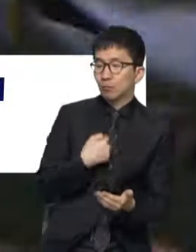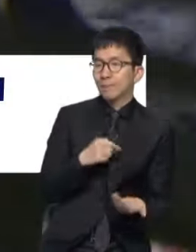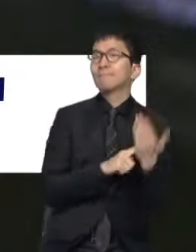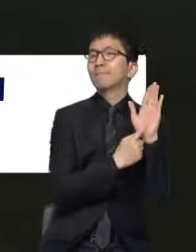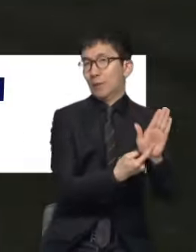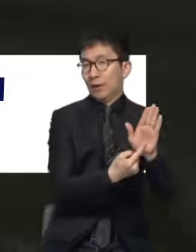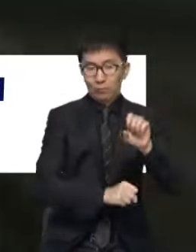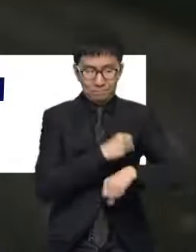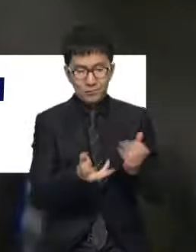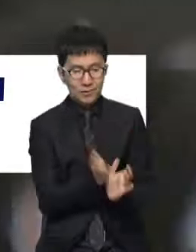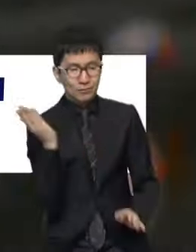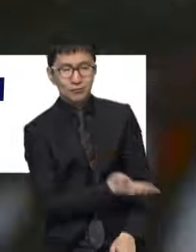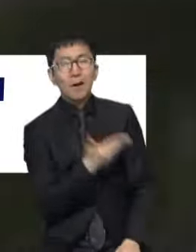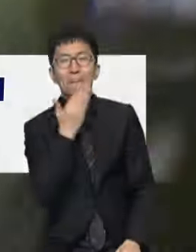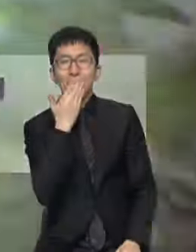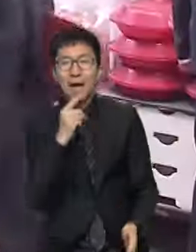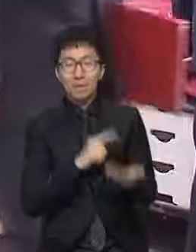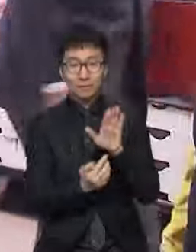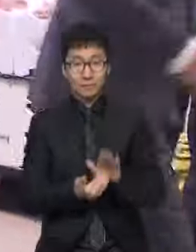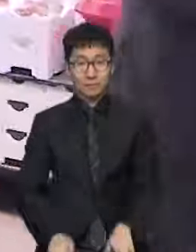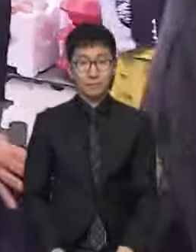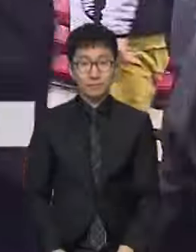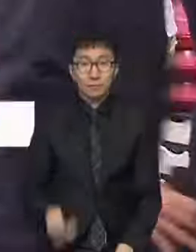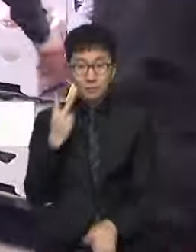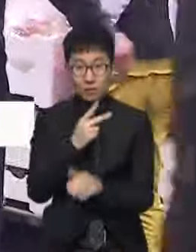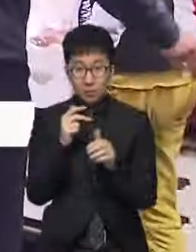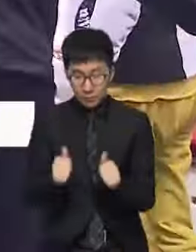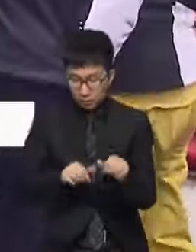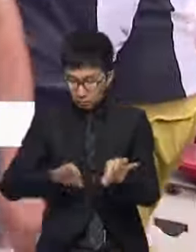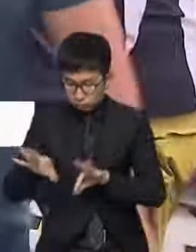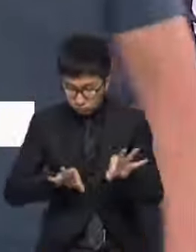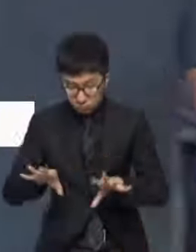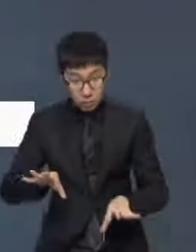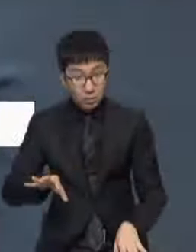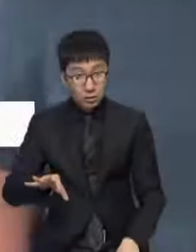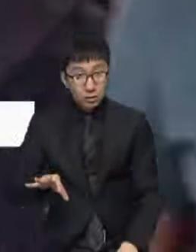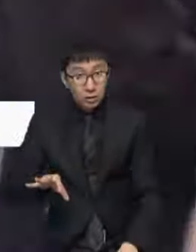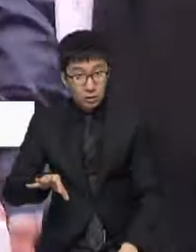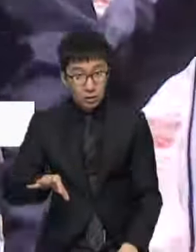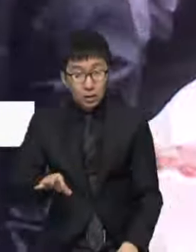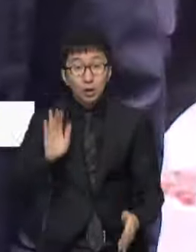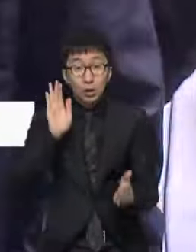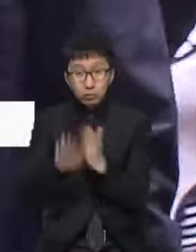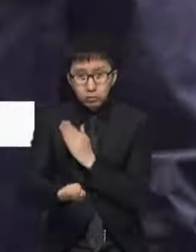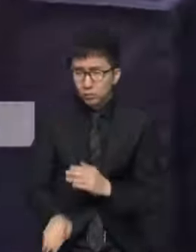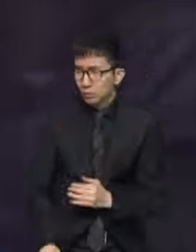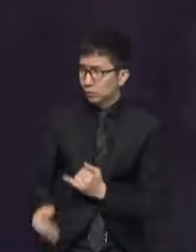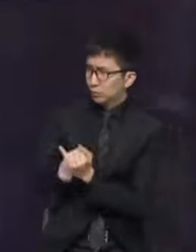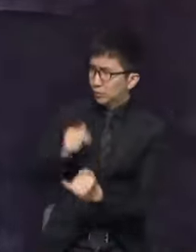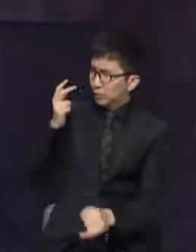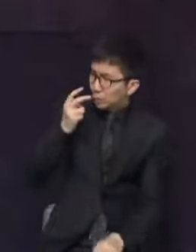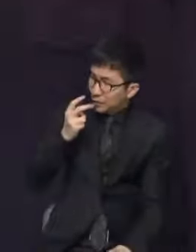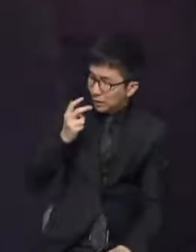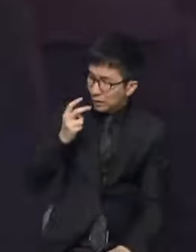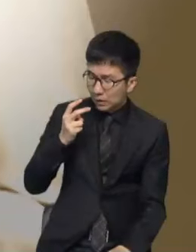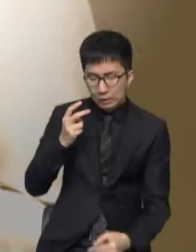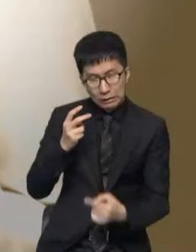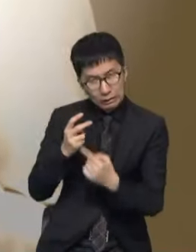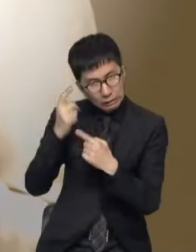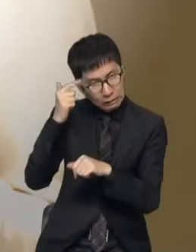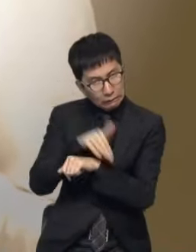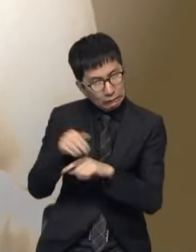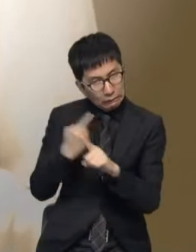야당에 제공하겠다고도 했습니다. 검찰 인사 이후 김 여사 조사 방식 등에 대해서도 재검토가 이뤄질 걸로 보이는 가운데